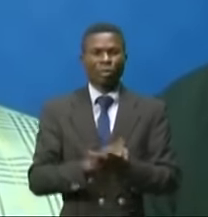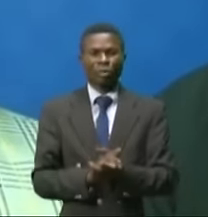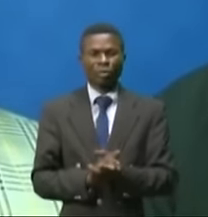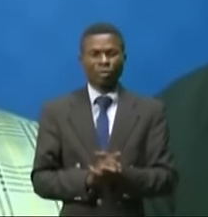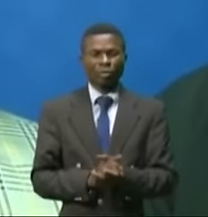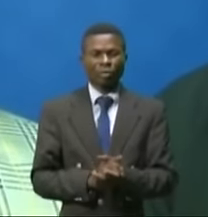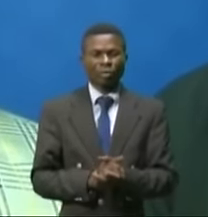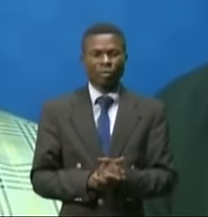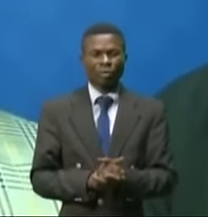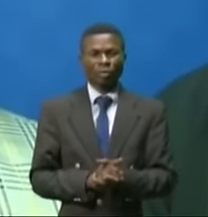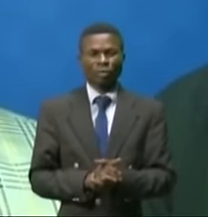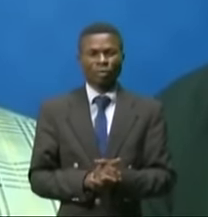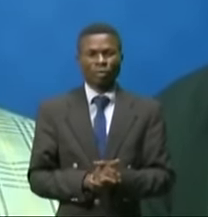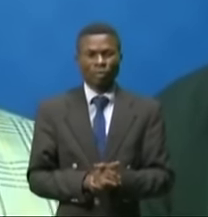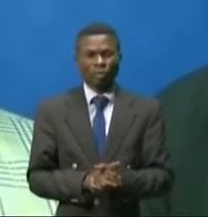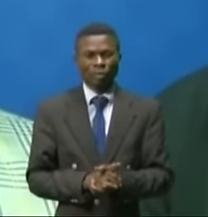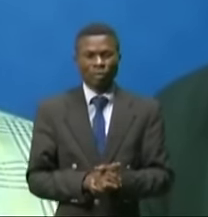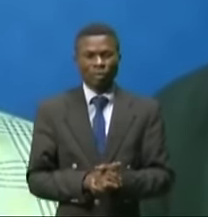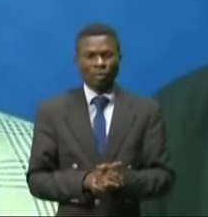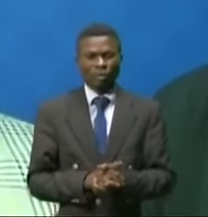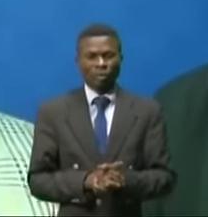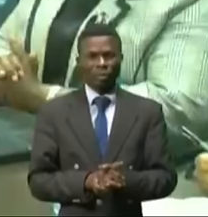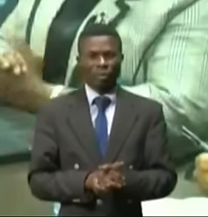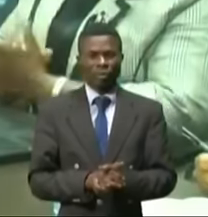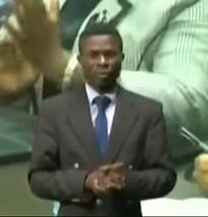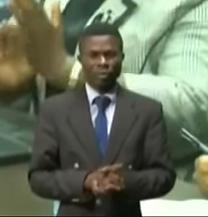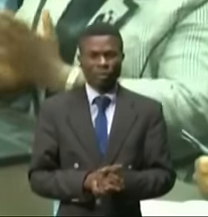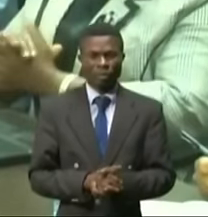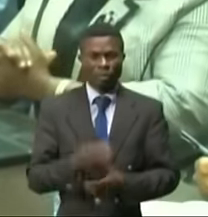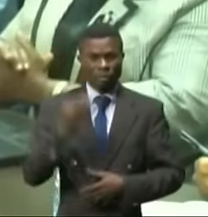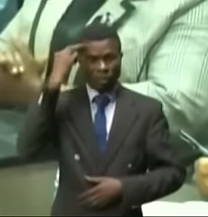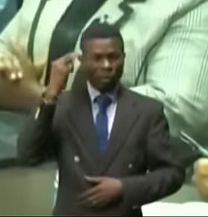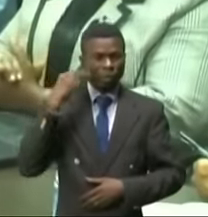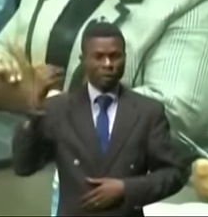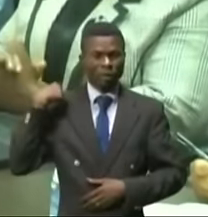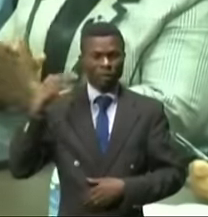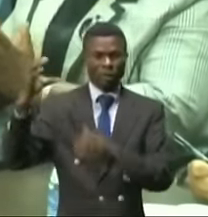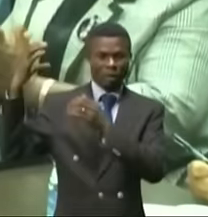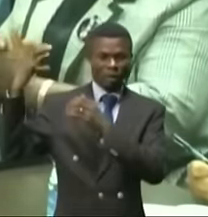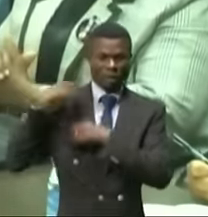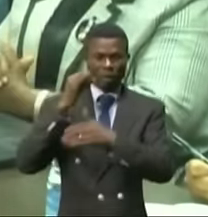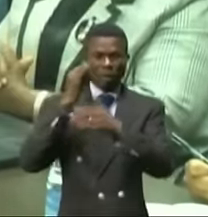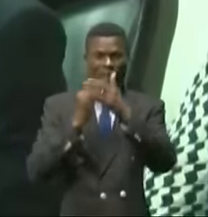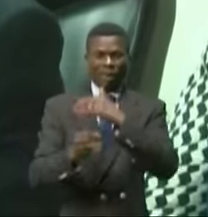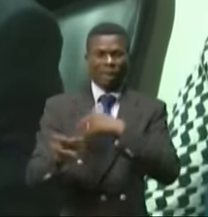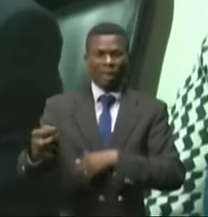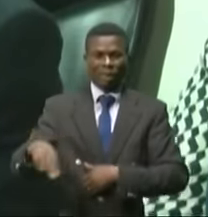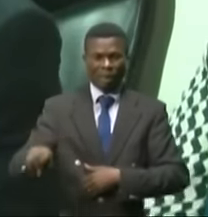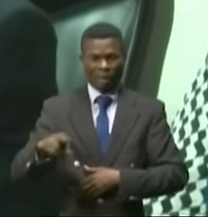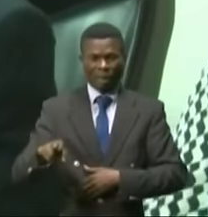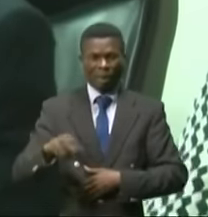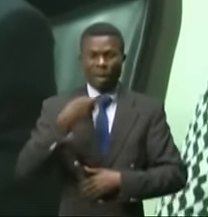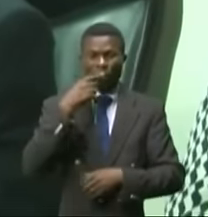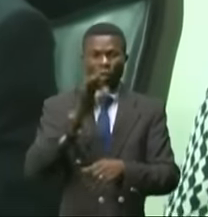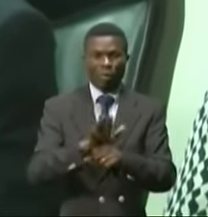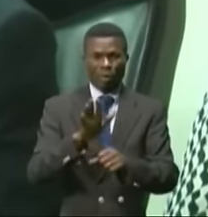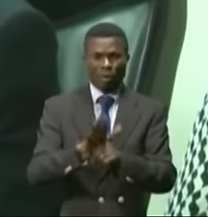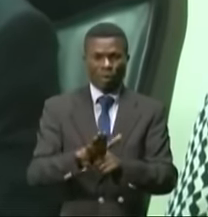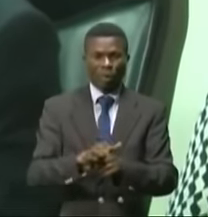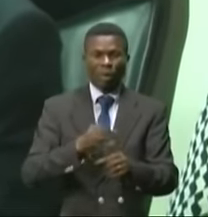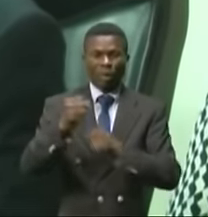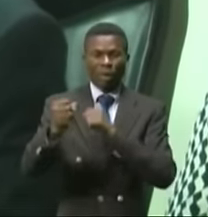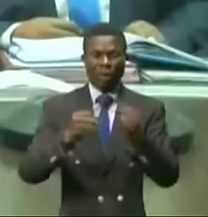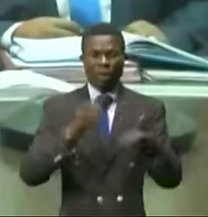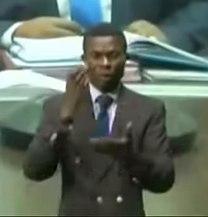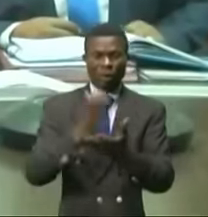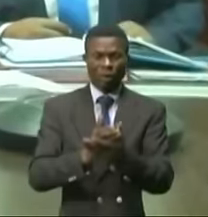nous attendons avec impatience de voir comment les choses vont évoluer. Le ministre d'État en charge de l'intégration régionale a insisté sur la lutte